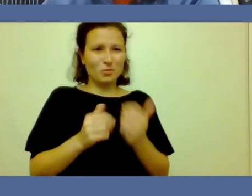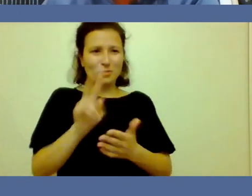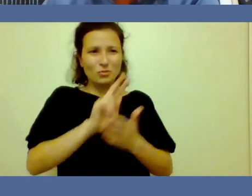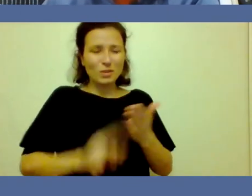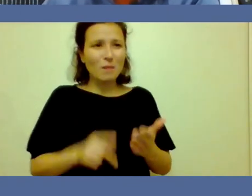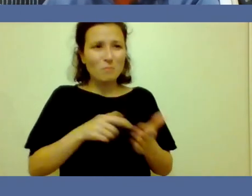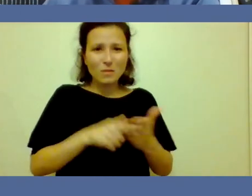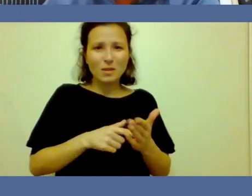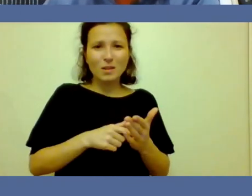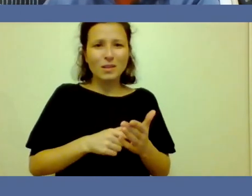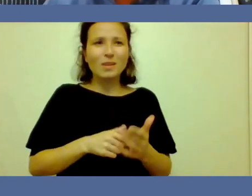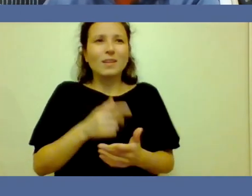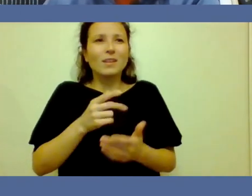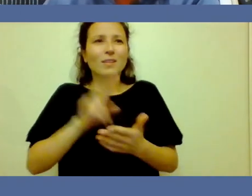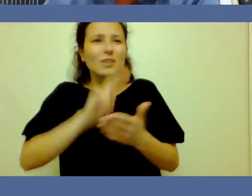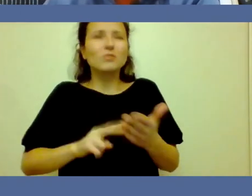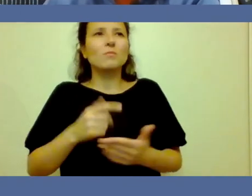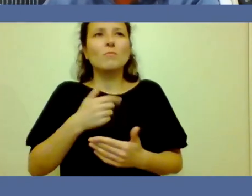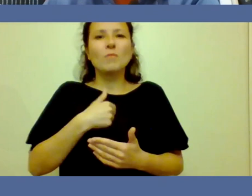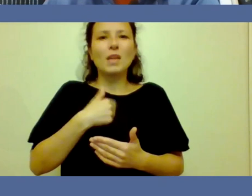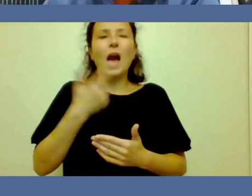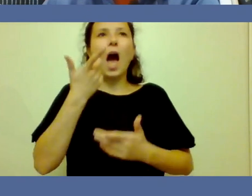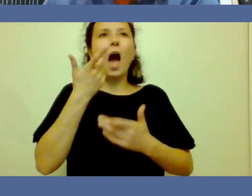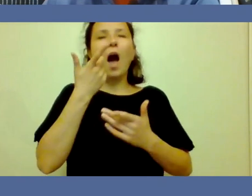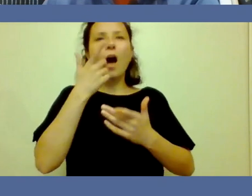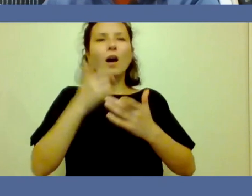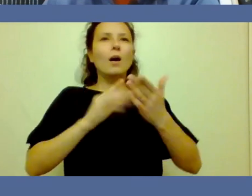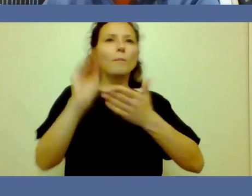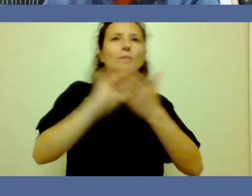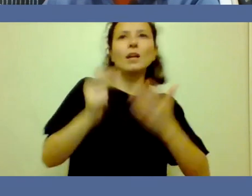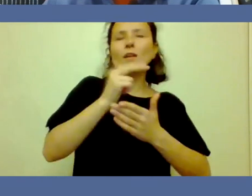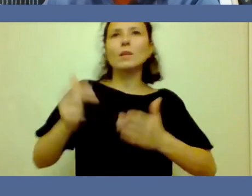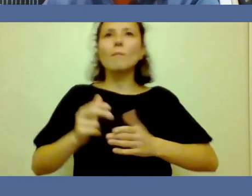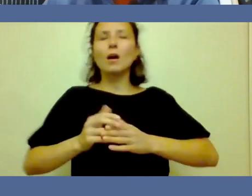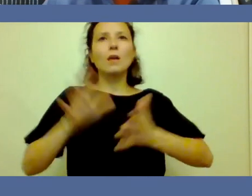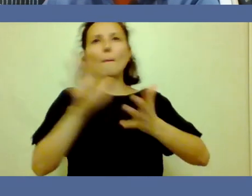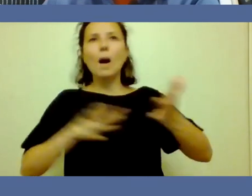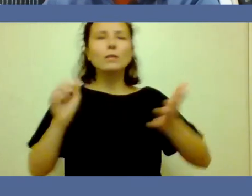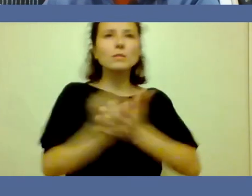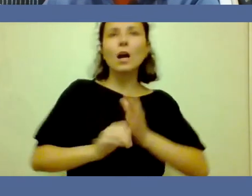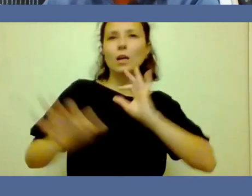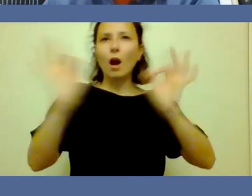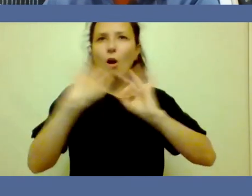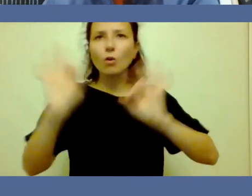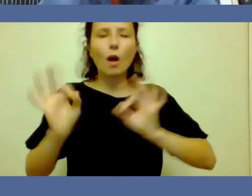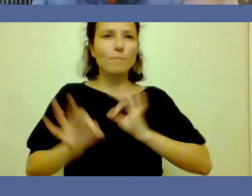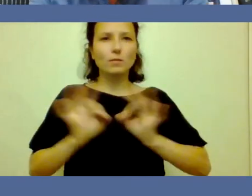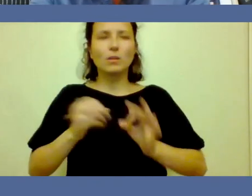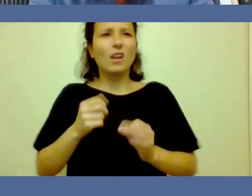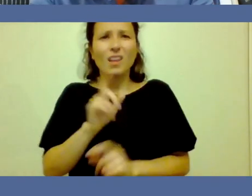Nie czytam tego po to, żeby epatować makabrą i żeby analizować się obrażeniami, tylko czytam je po to, żeby znaleźć